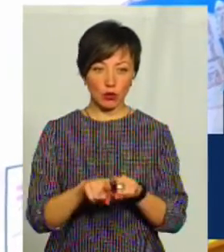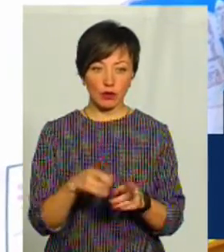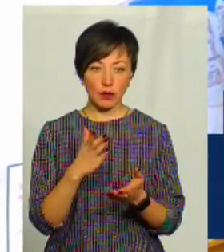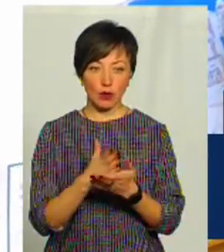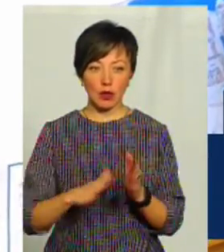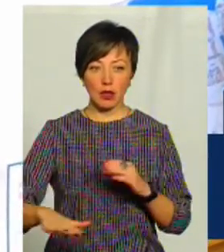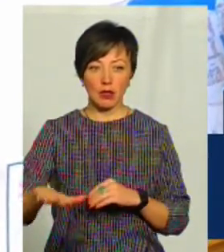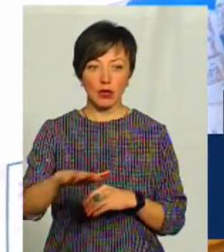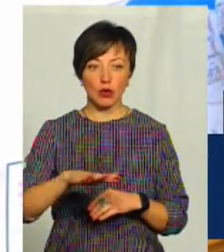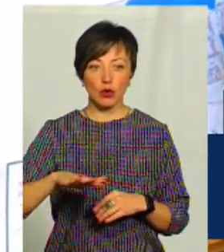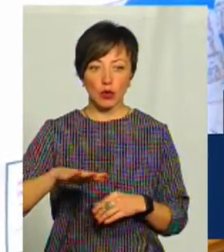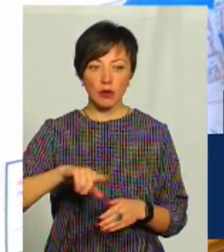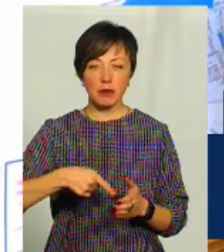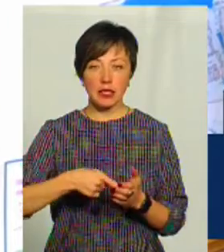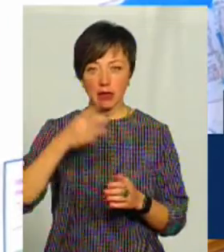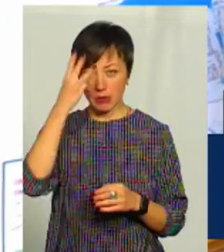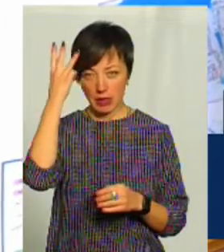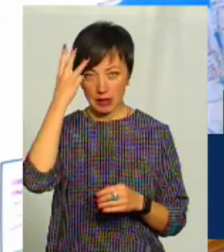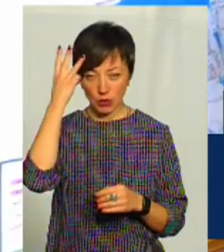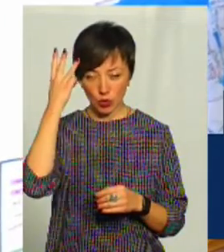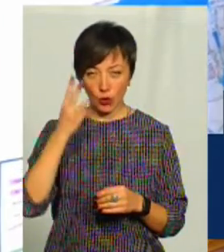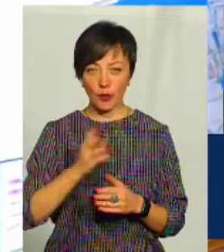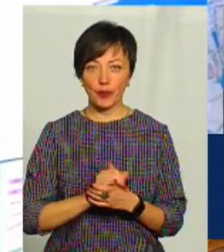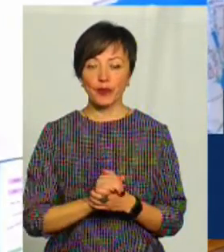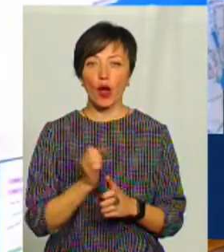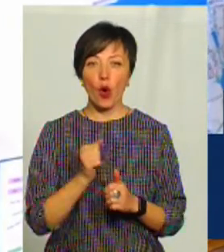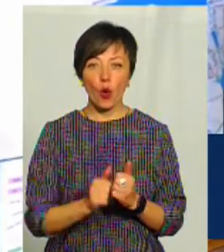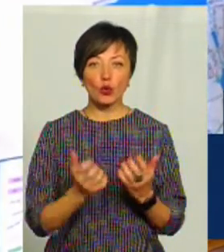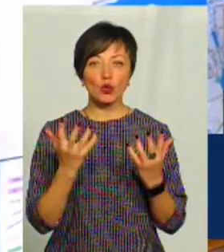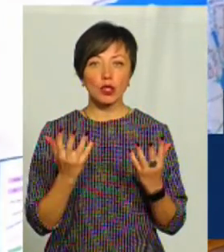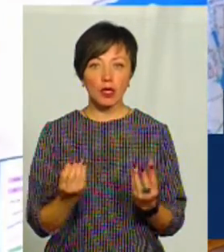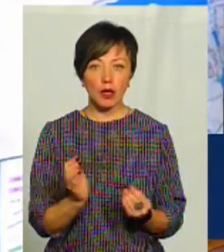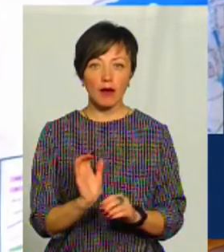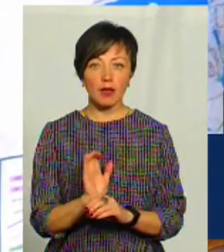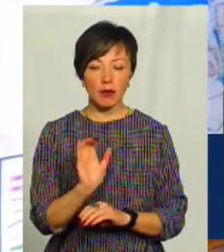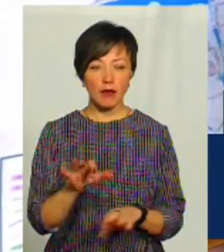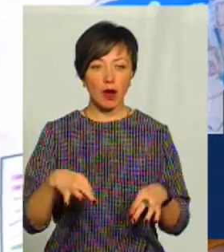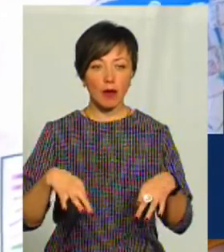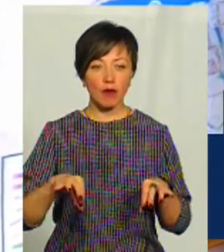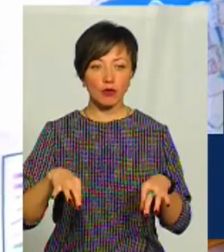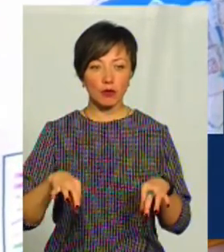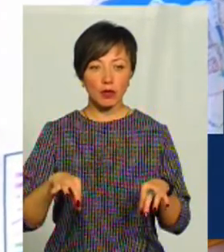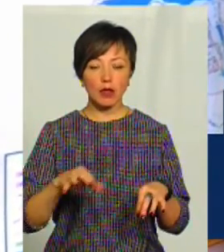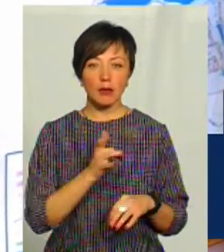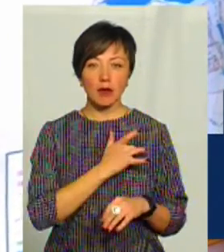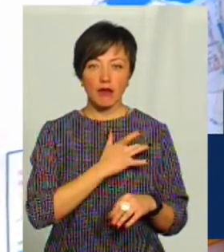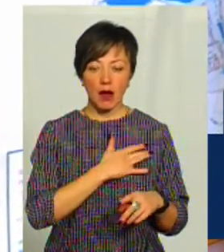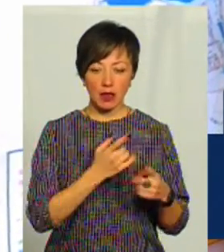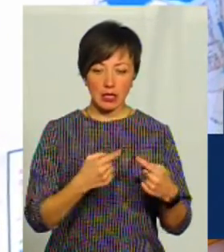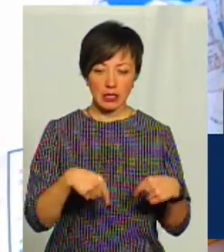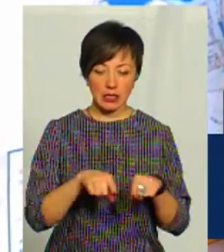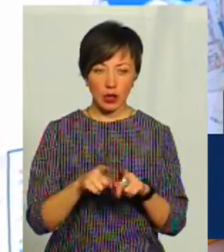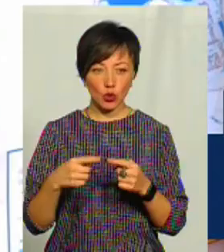знаходяться на території міста Хмельницького. Кожного дня відправляємо автомобіль по приватних секторах